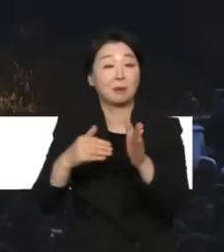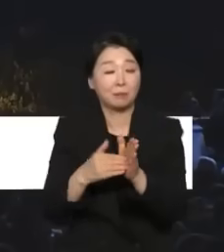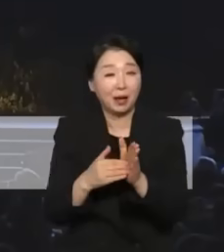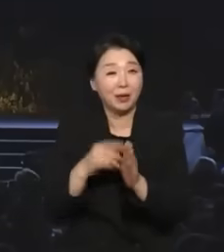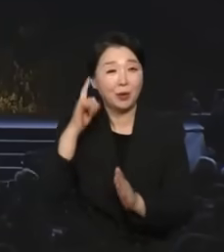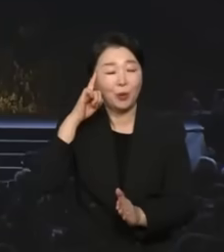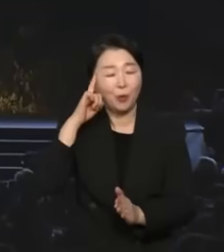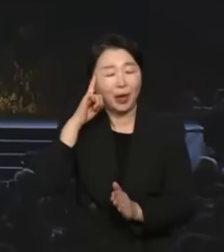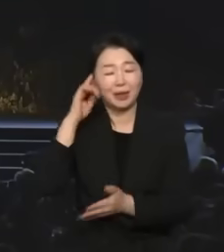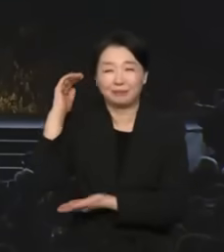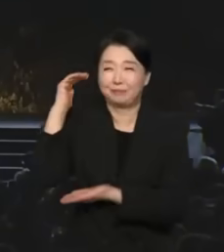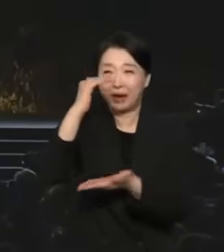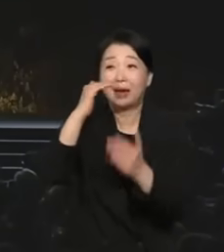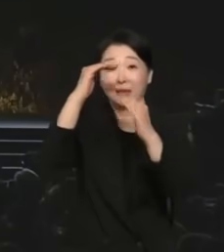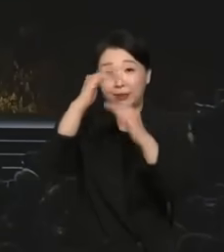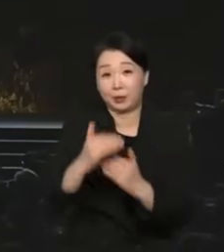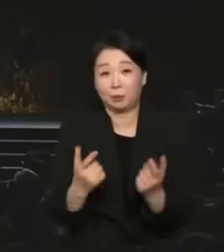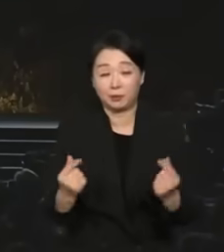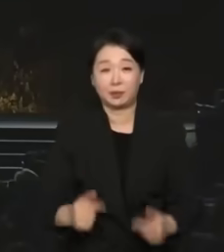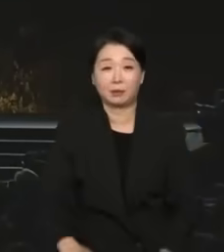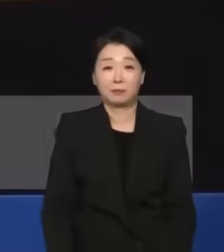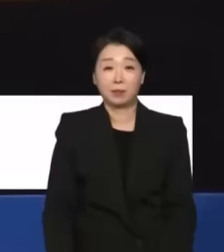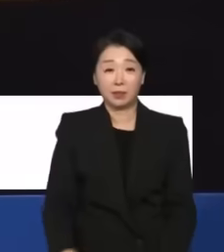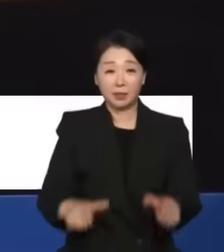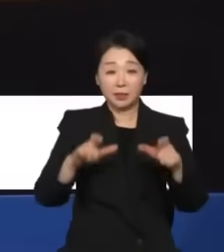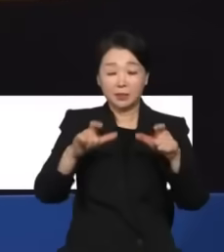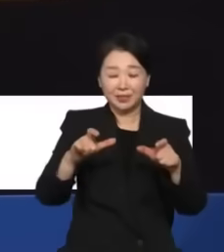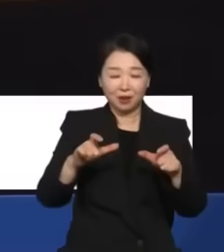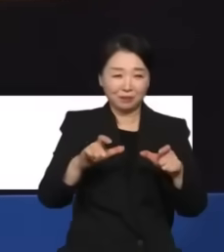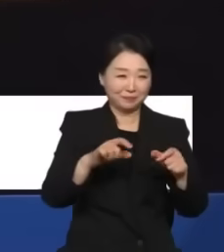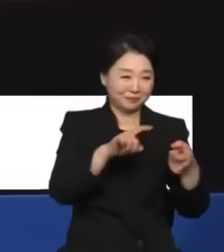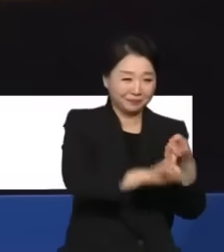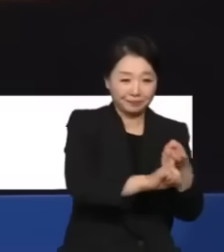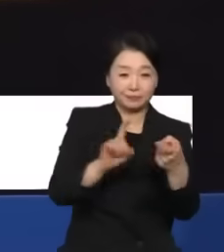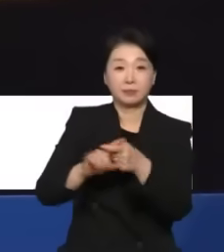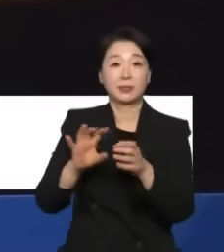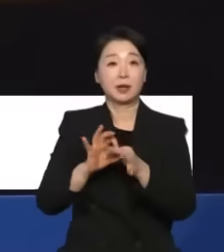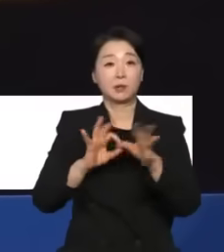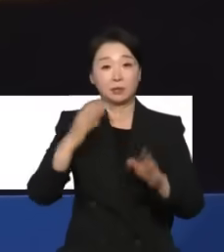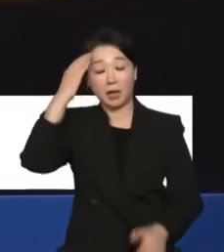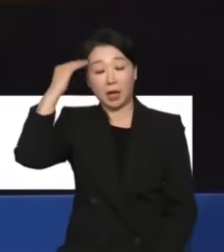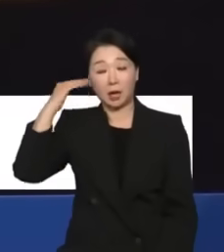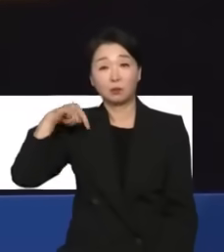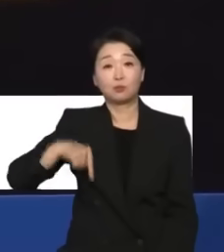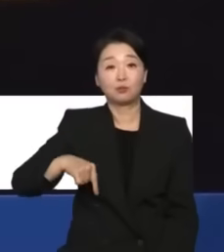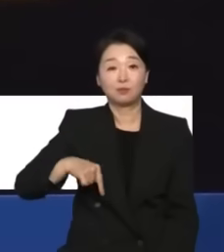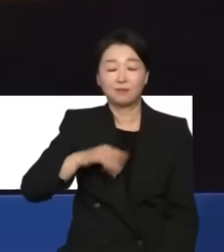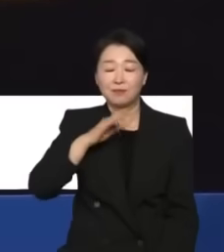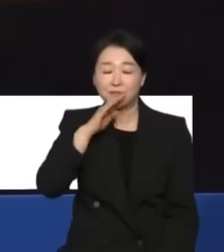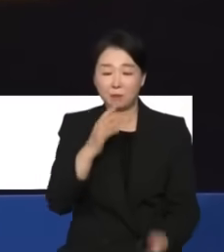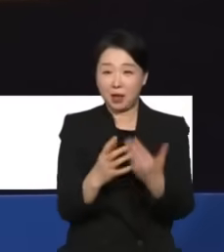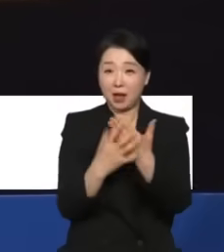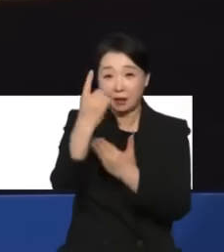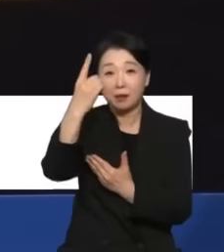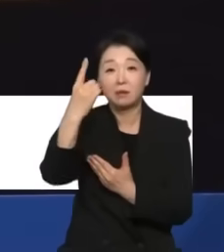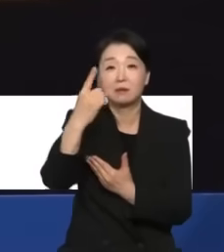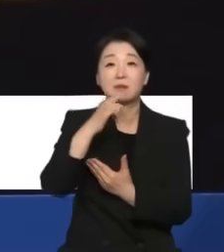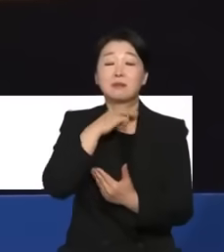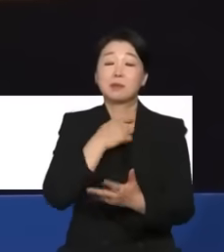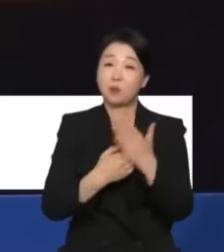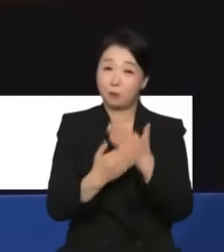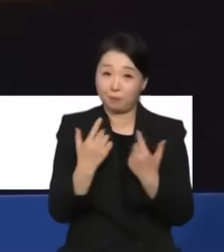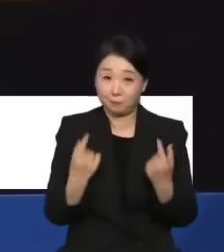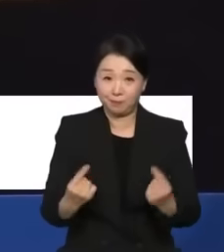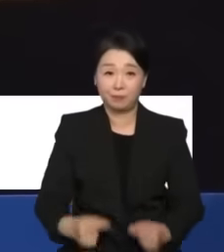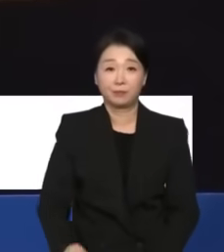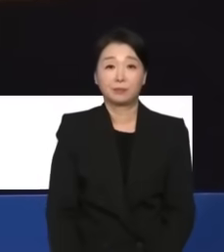비슷한 메시지를 전했습니다. 지역과 진영에 상관없이 정말 이 나라가 하나가 되는 굉장한 경험이었던 것